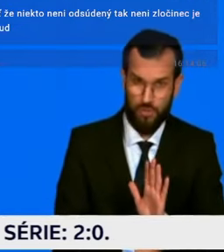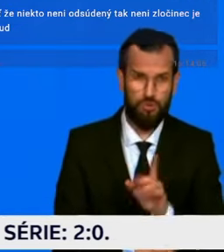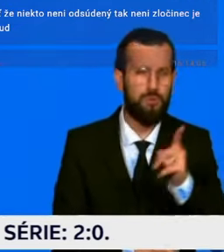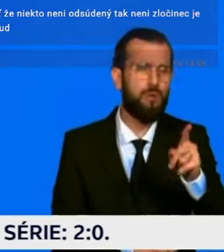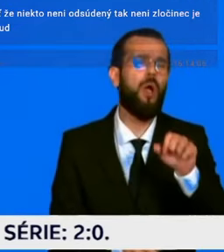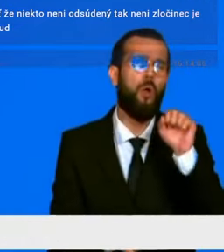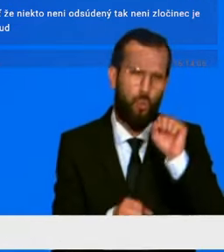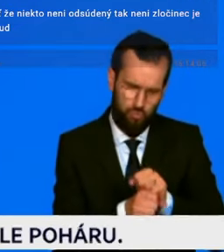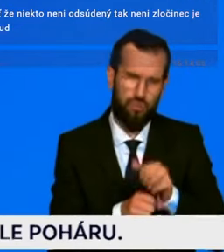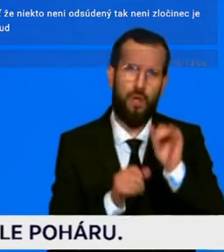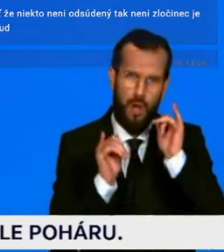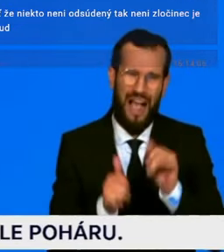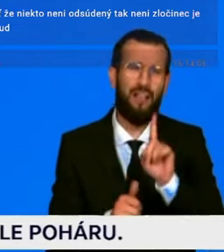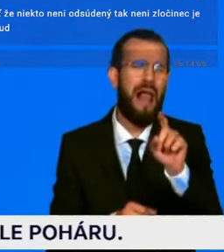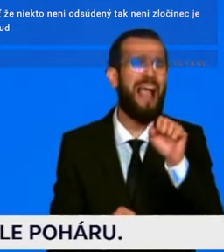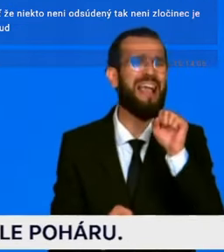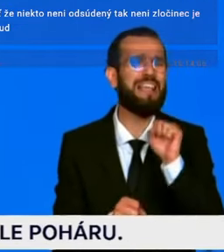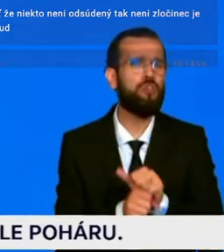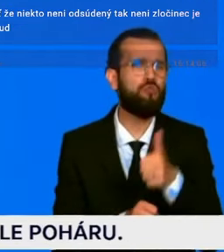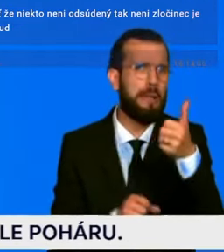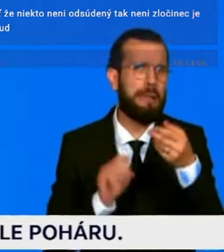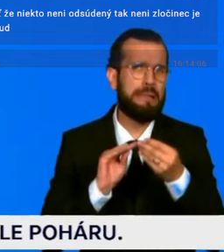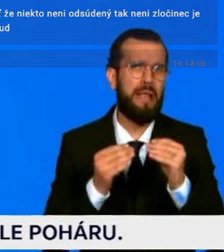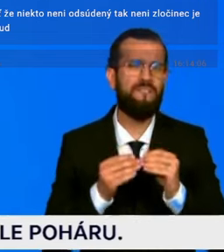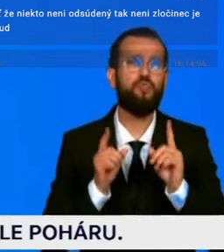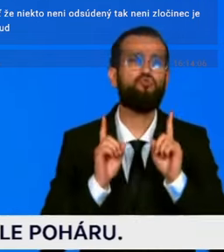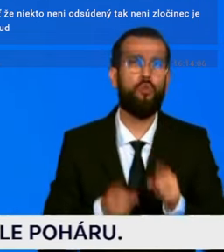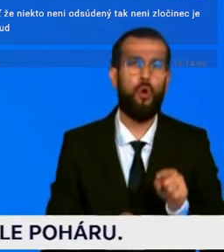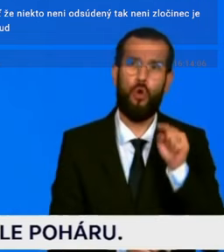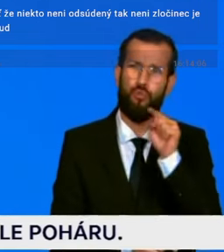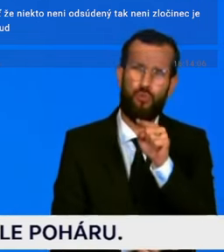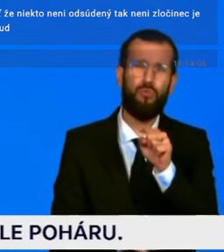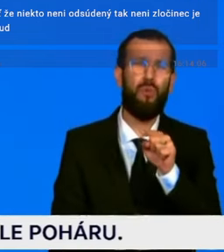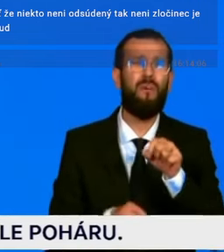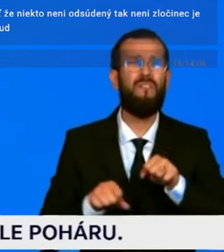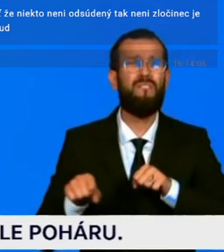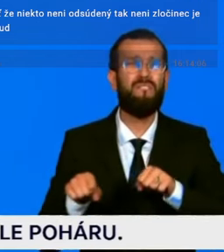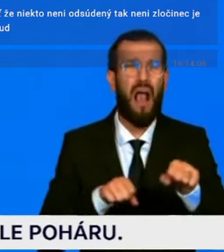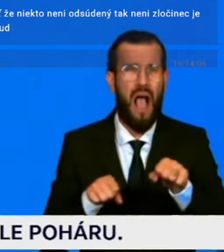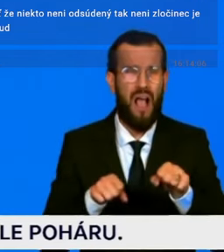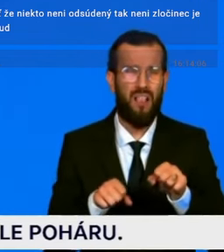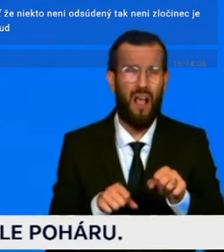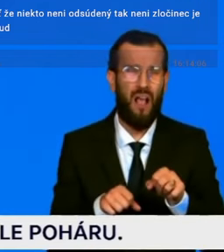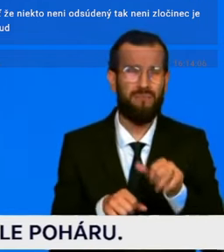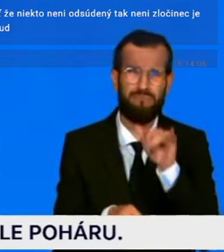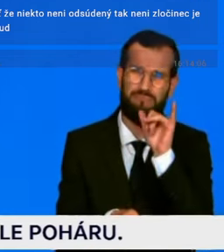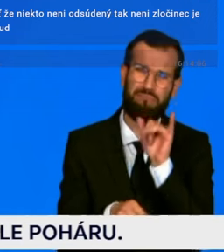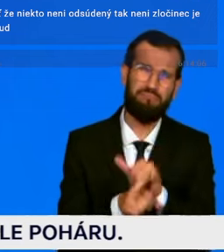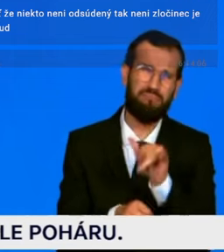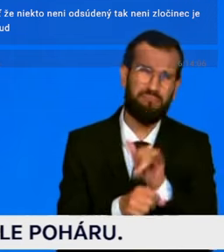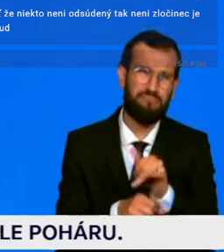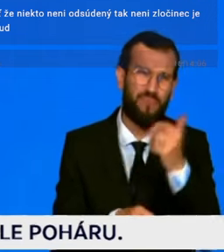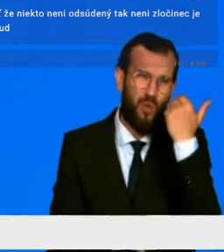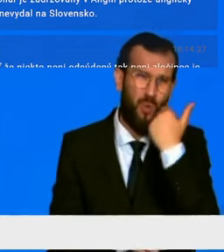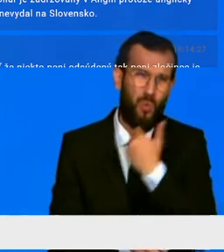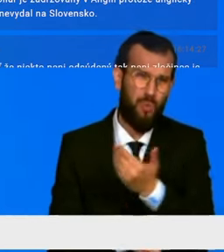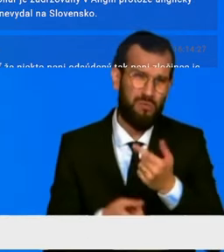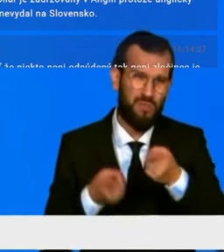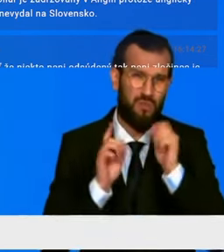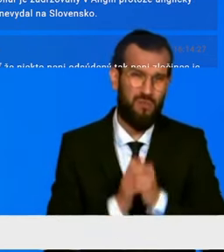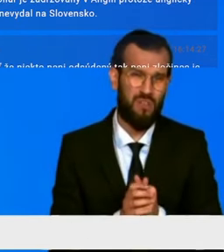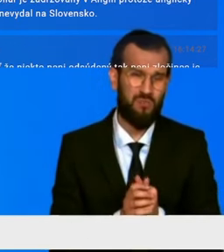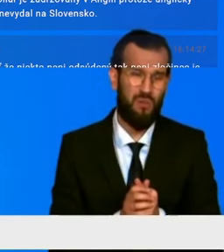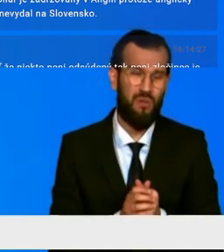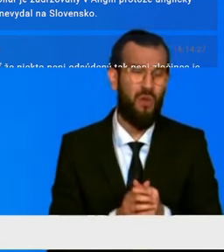zajedno ale mám jednu istotu eh že táto vláda kašle na budúcnosť Slovenskej republiky lebo žije naozaj len